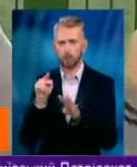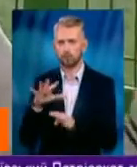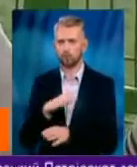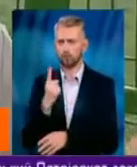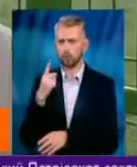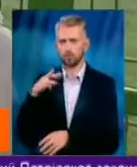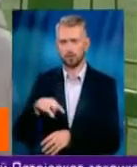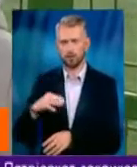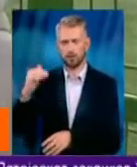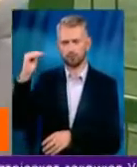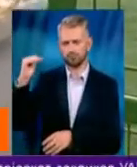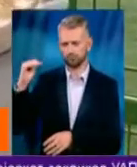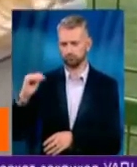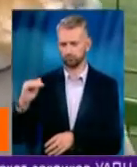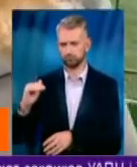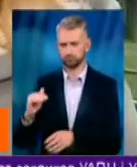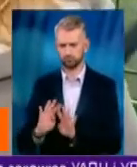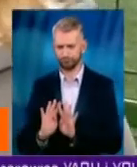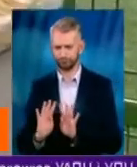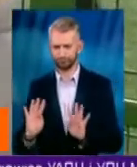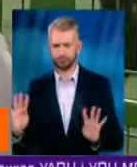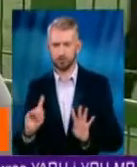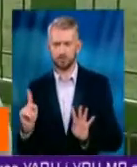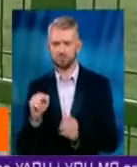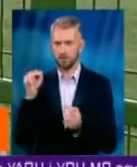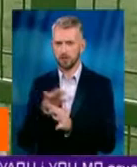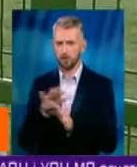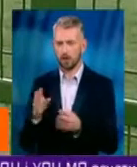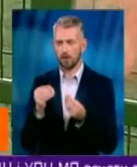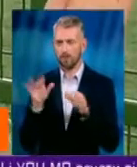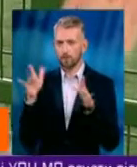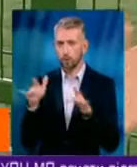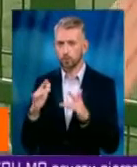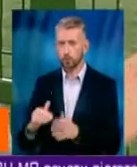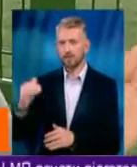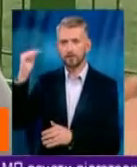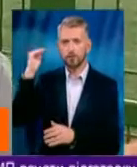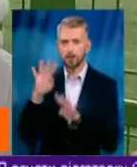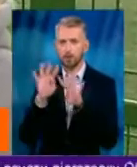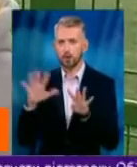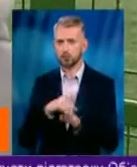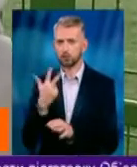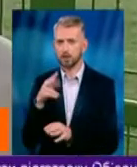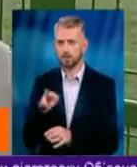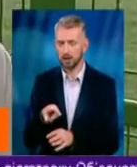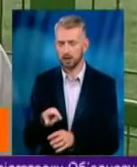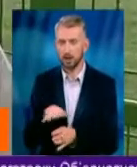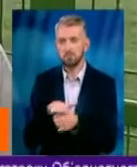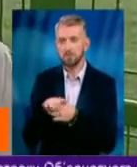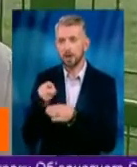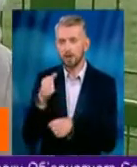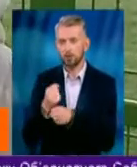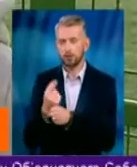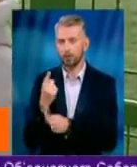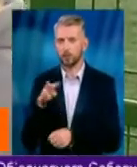метрової висоти, що є взагалі неприпустимим. В кошторисі висота паркану була 3 метри. Підрядник зробив її